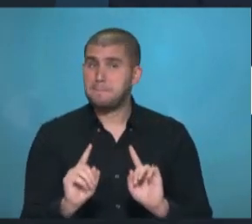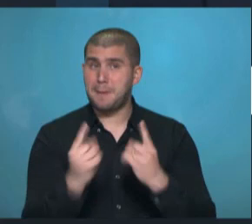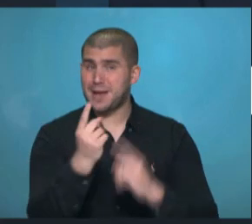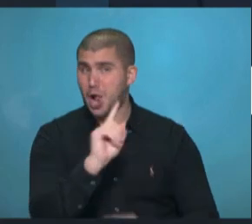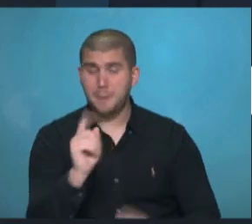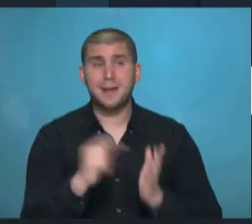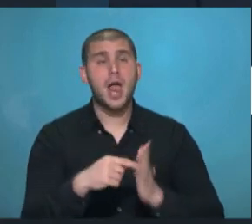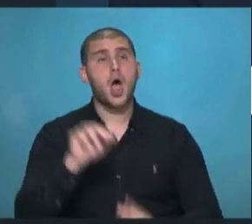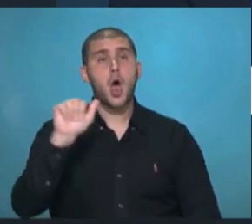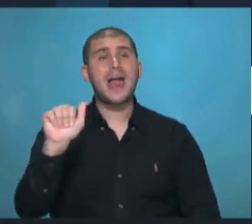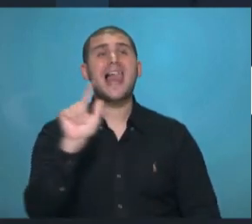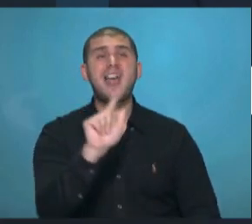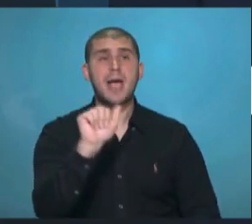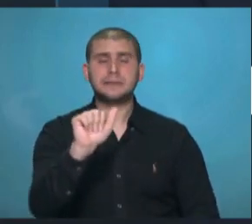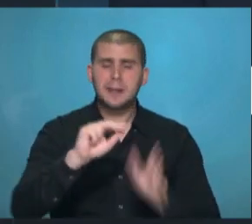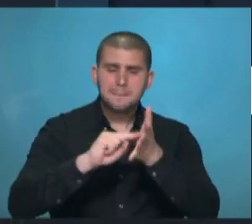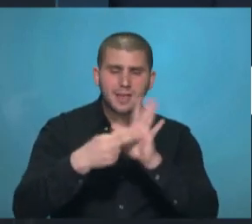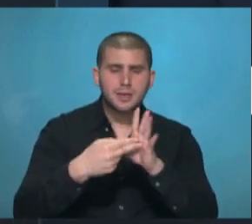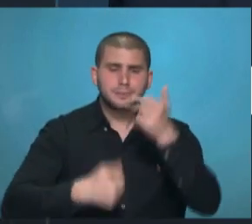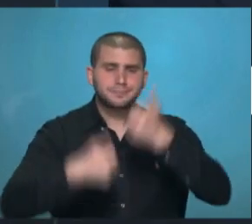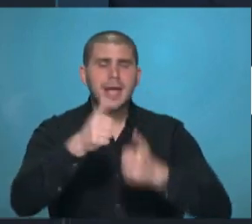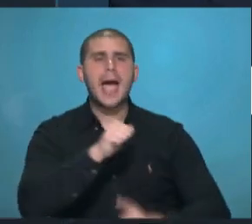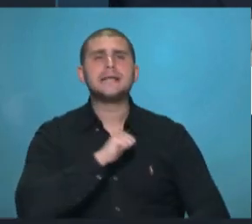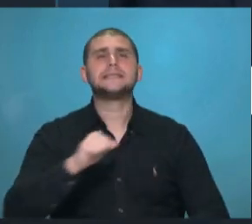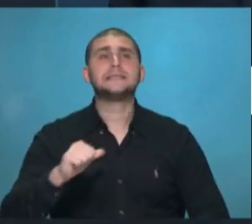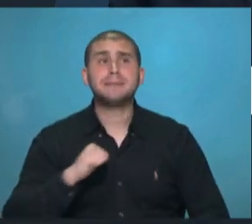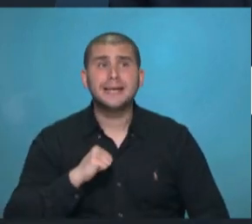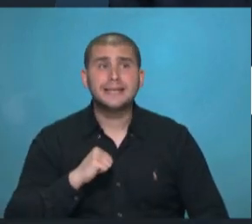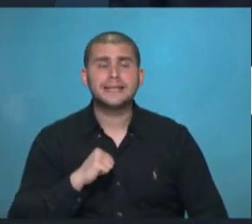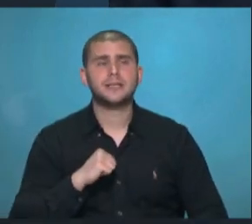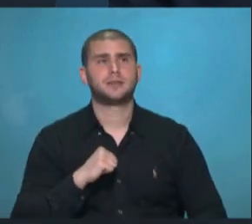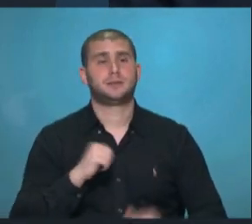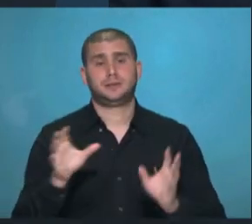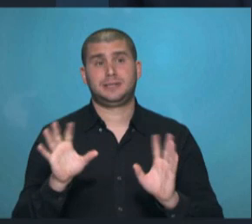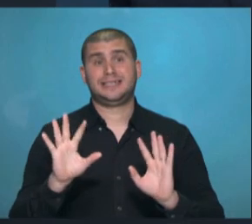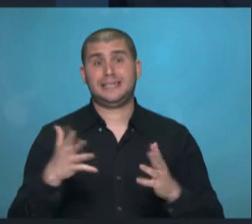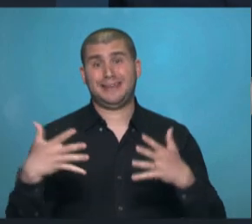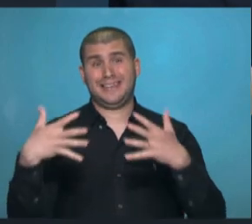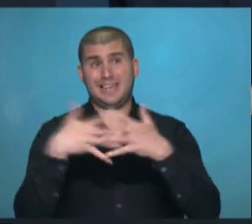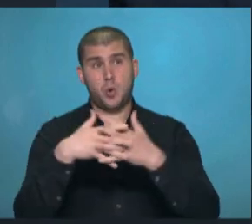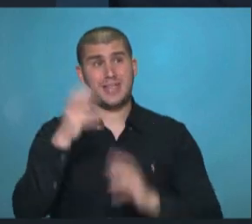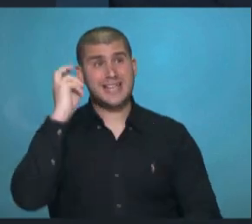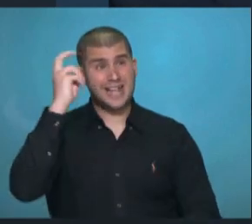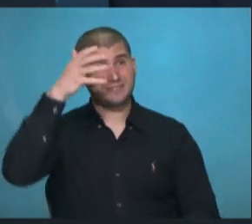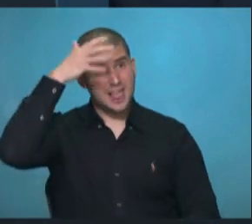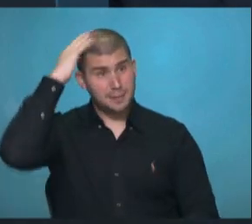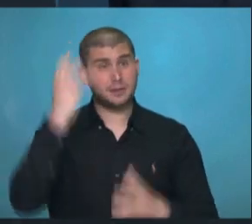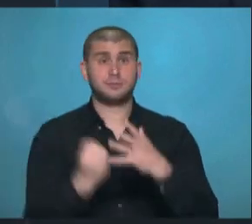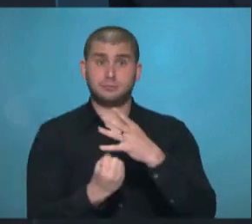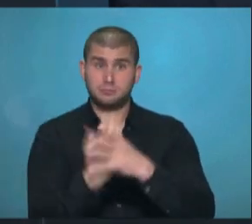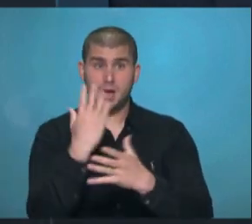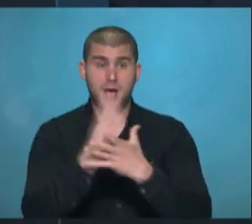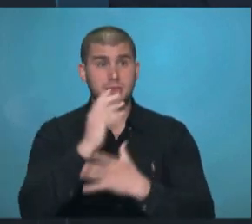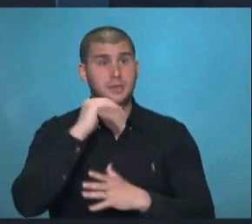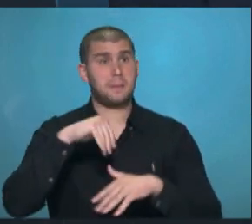אורלי לוי אבקסיס מתכננת ריצה עצמאית עם האיחוד בין גנץ לבין לפיד יבשיל עד הבוקר לכדי